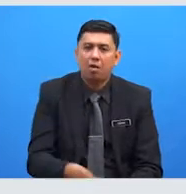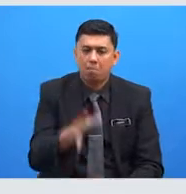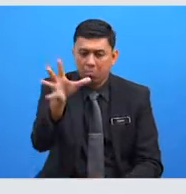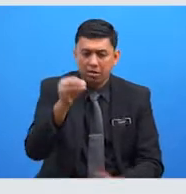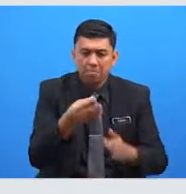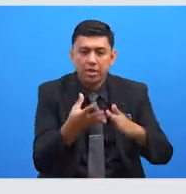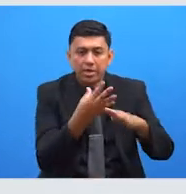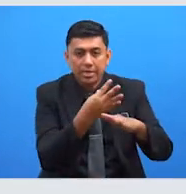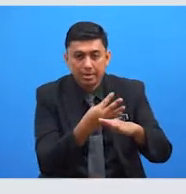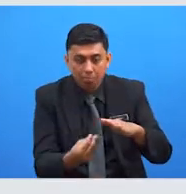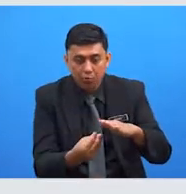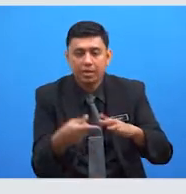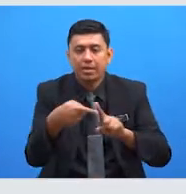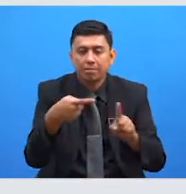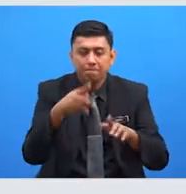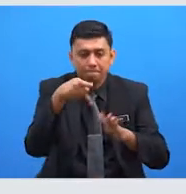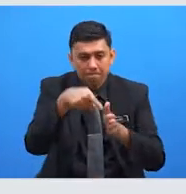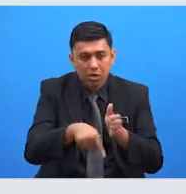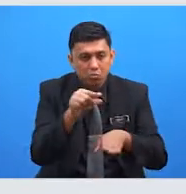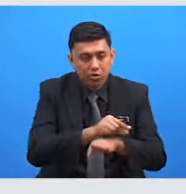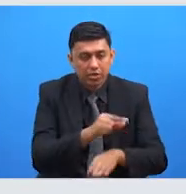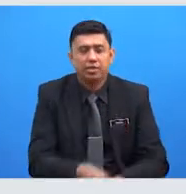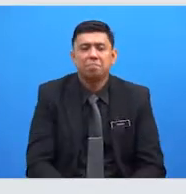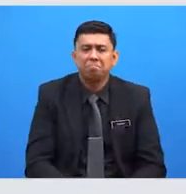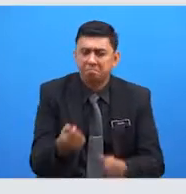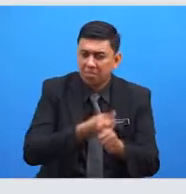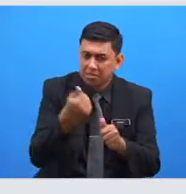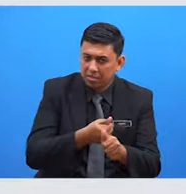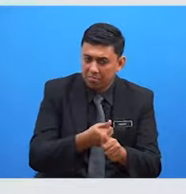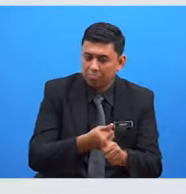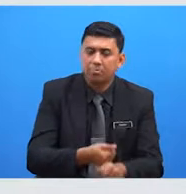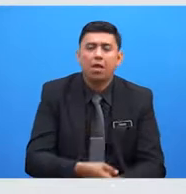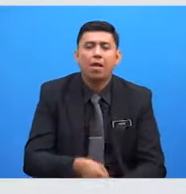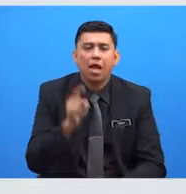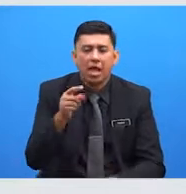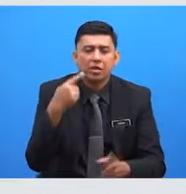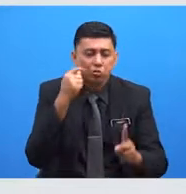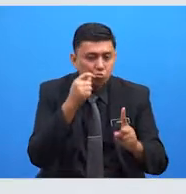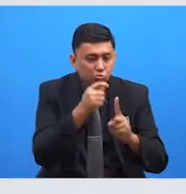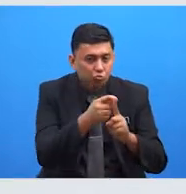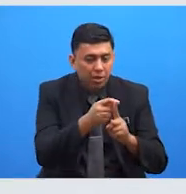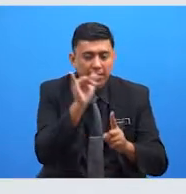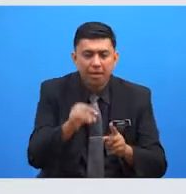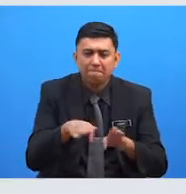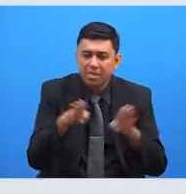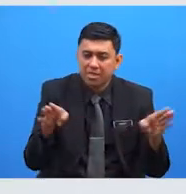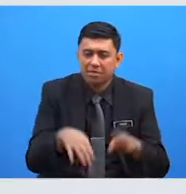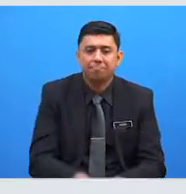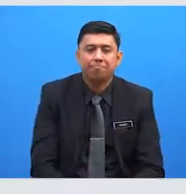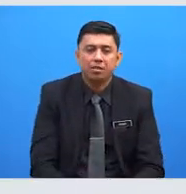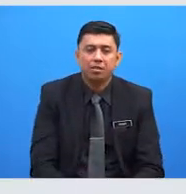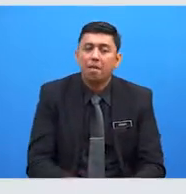pengguna. Setiap kotak pop-up mempunyai tujuan yang berbeza. Penggunaannya